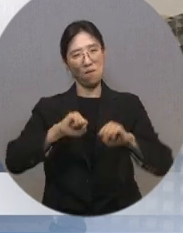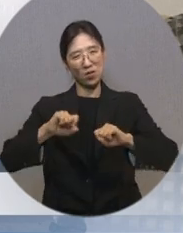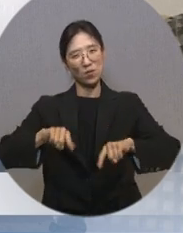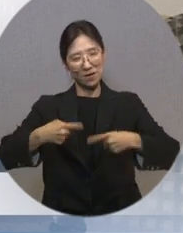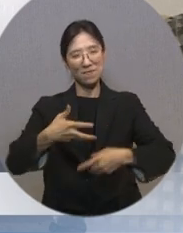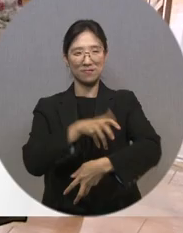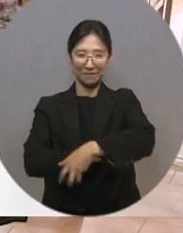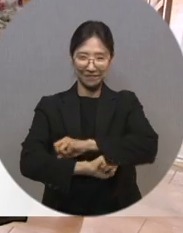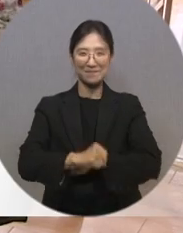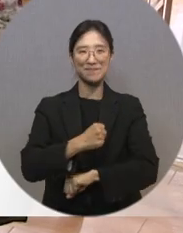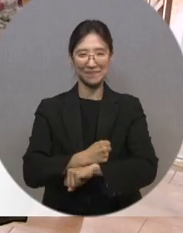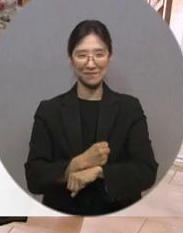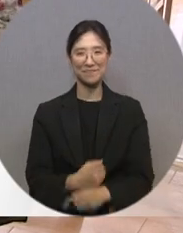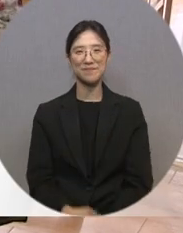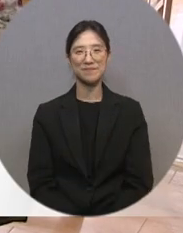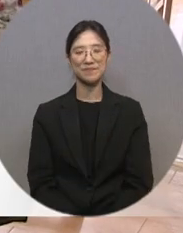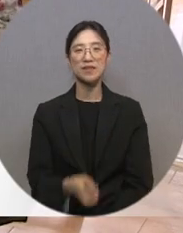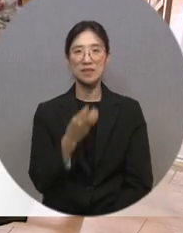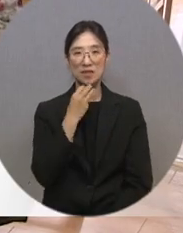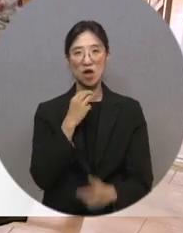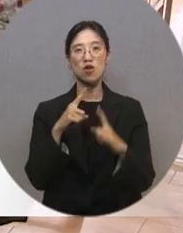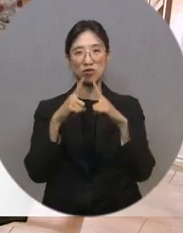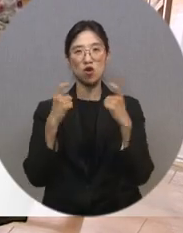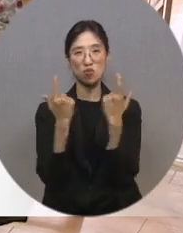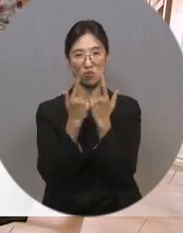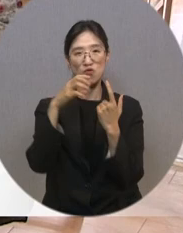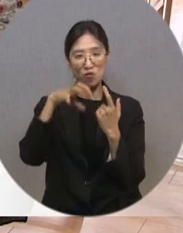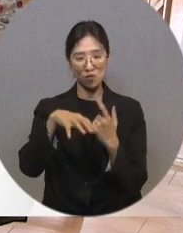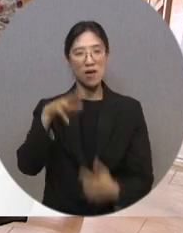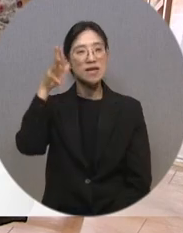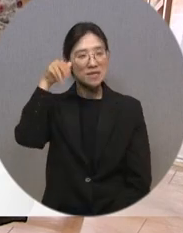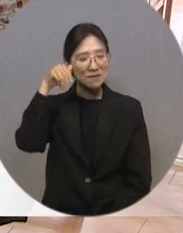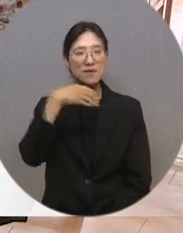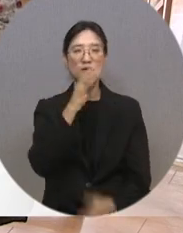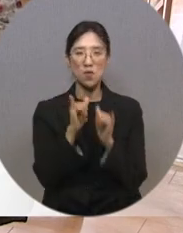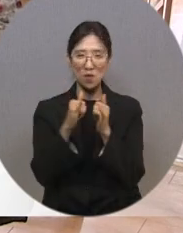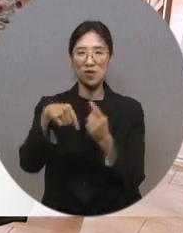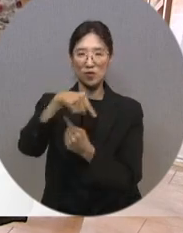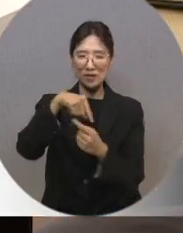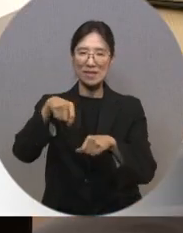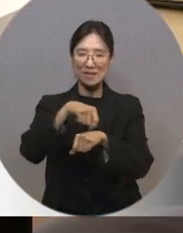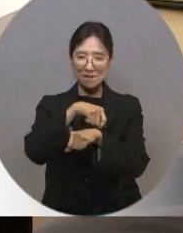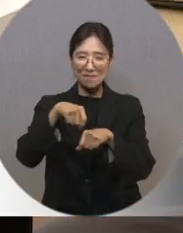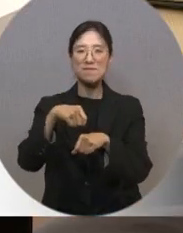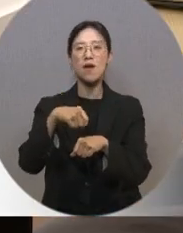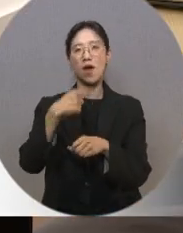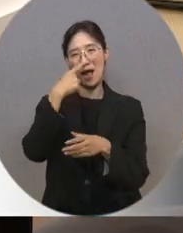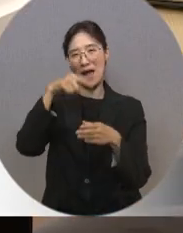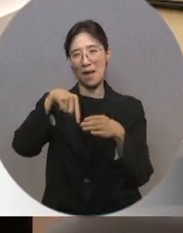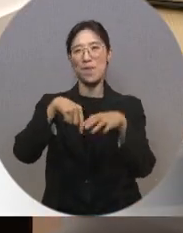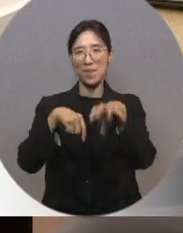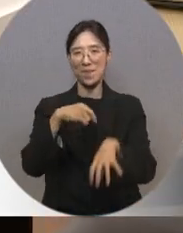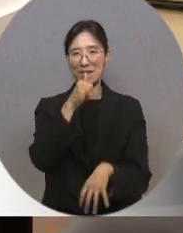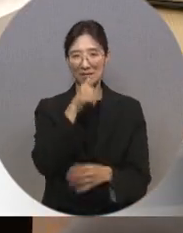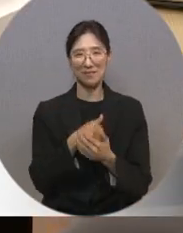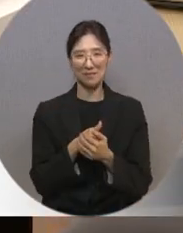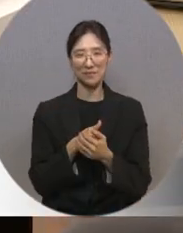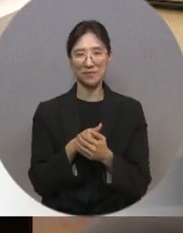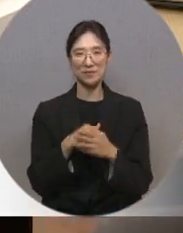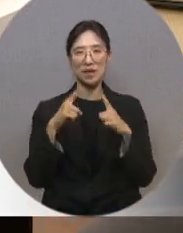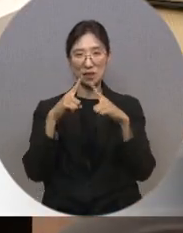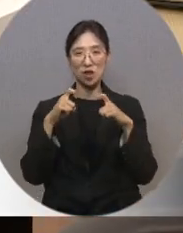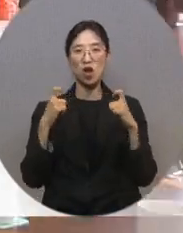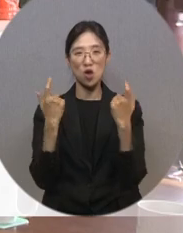있습니다. 서울 성북구에는 치매 어르신들이 운영하는 특별한 카페가 있습니다. 성북구